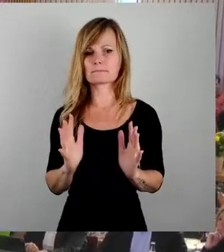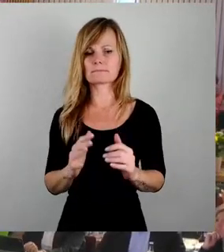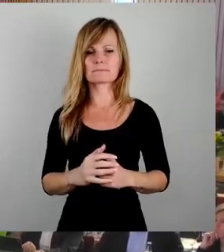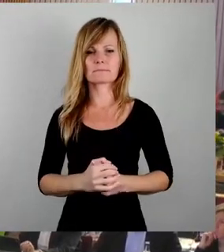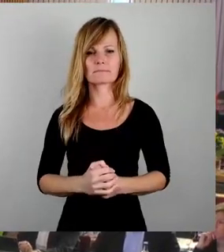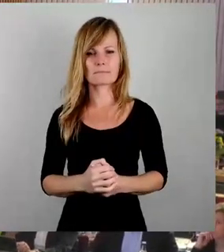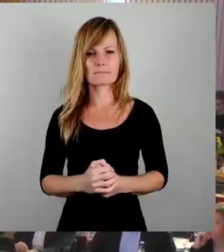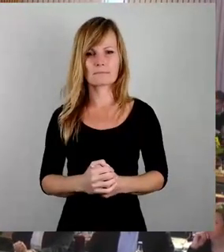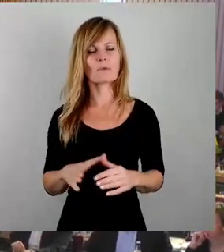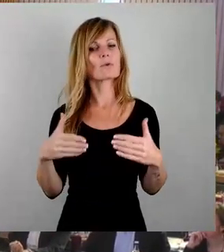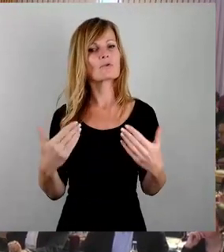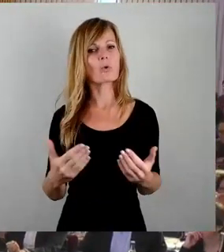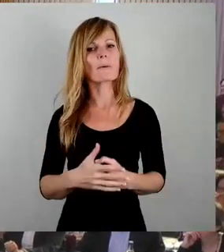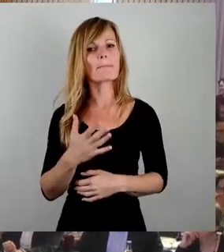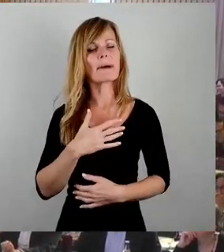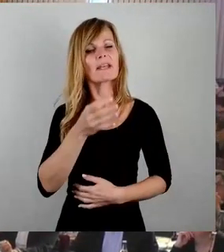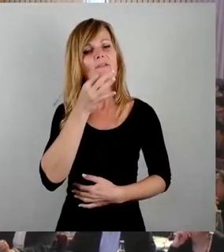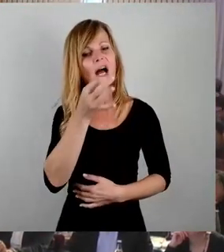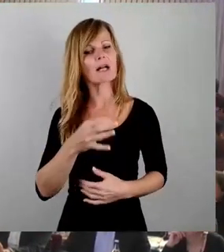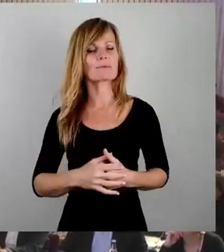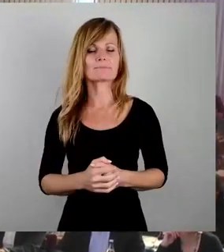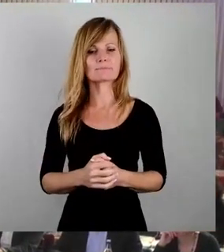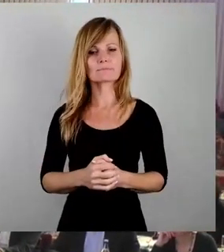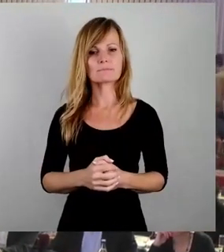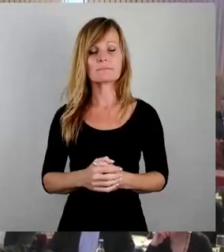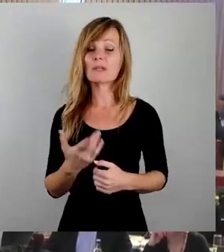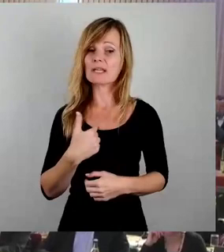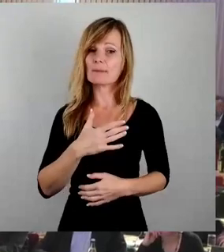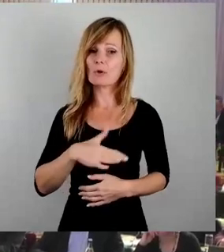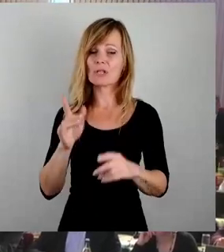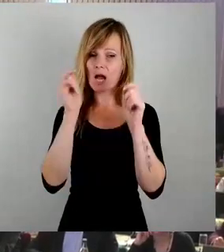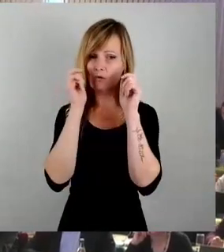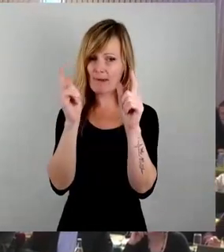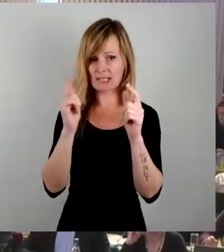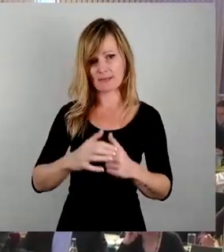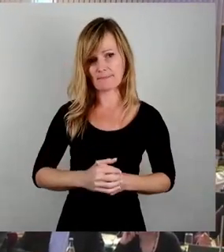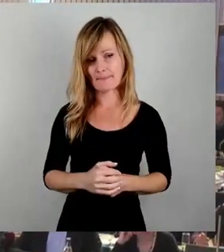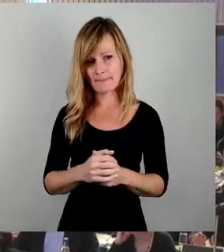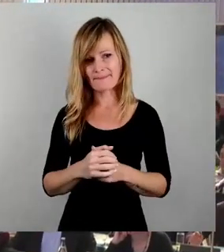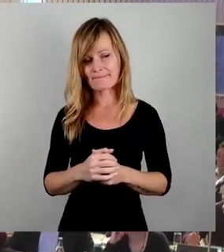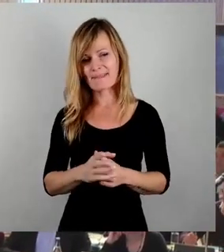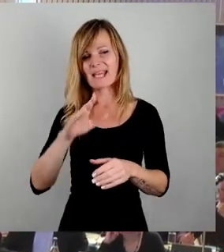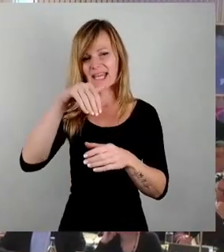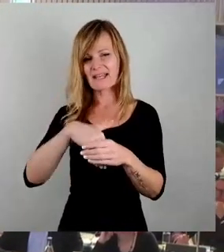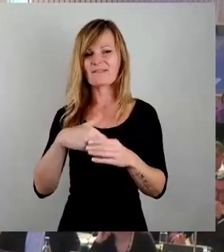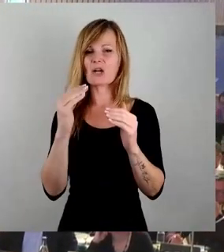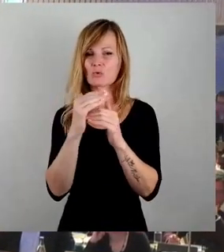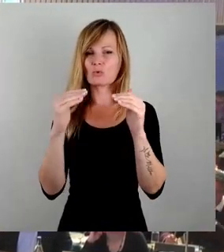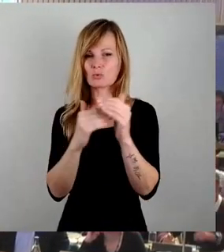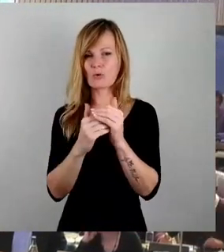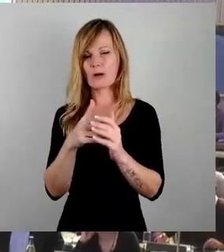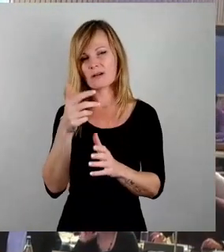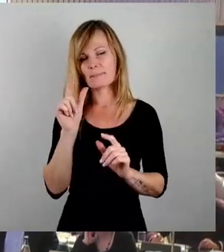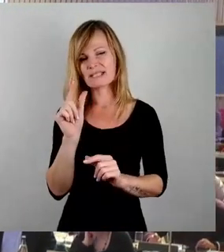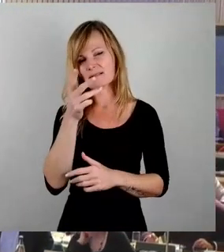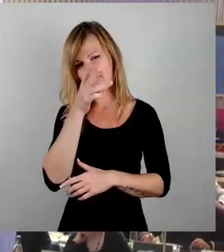So, zu meiner Frage. Ich möchte aufmerksam machen auf ein Stück marode Infrastruktur in unserer schönen Stadt. Es